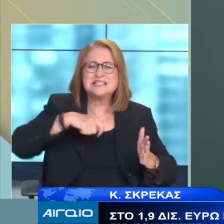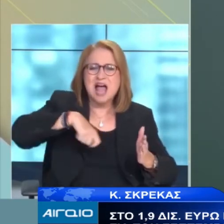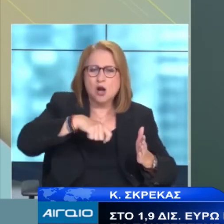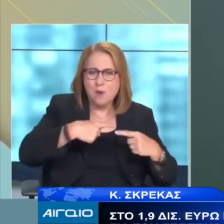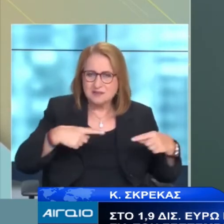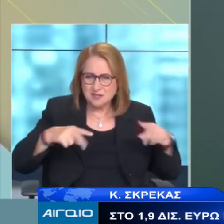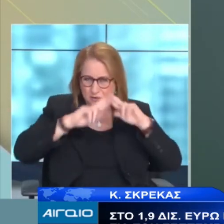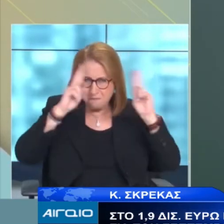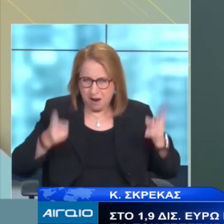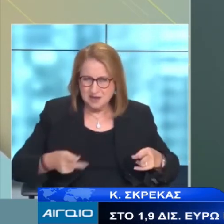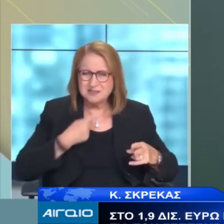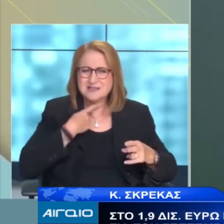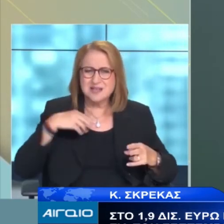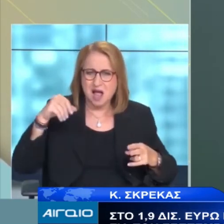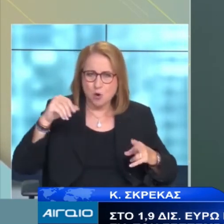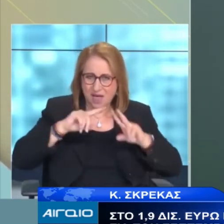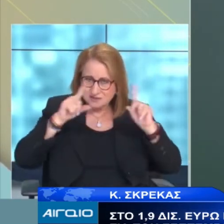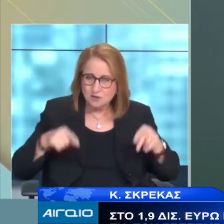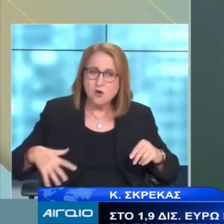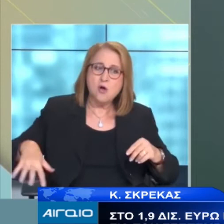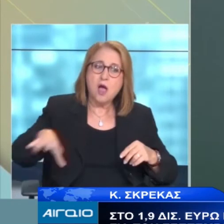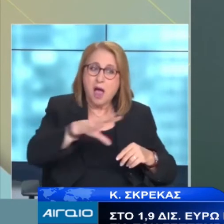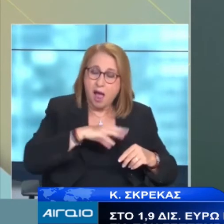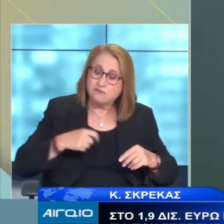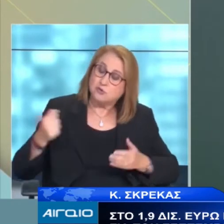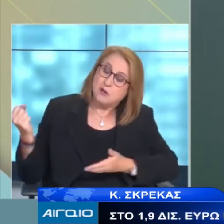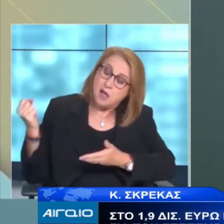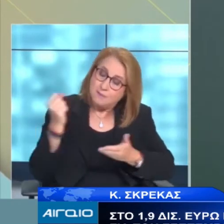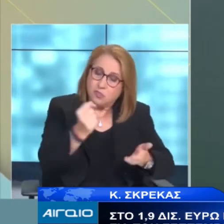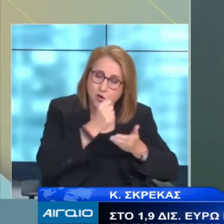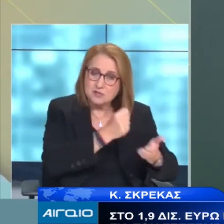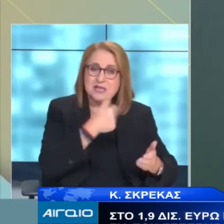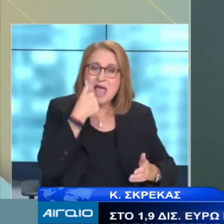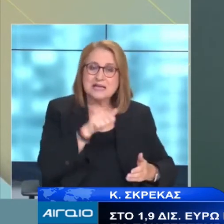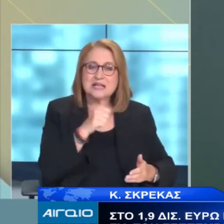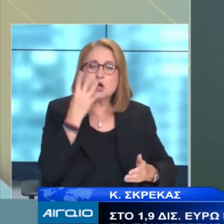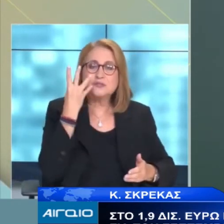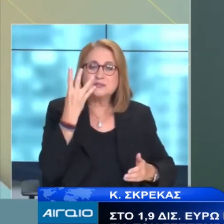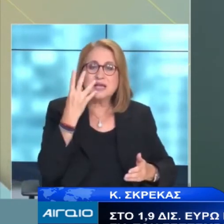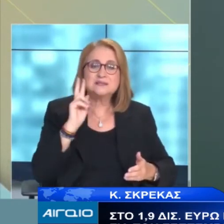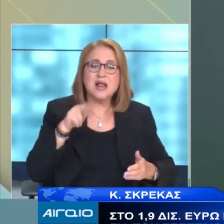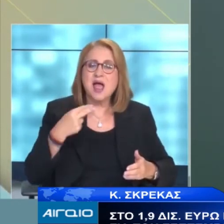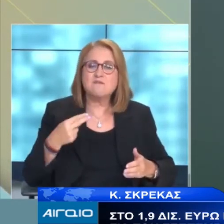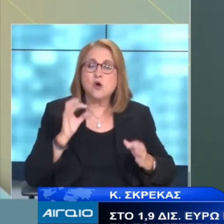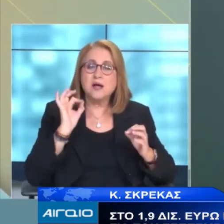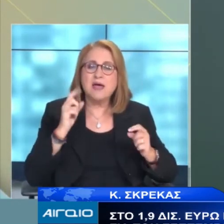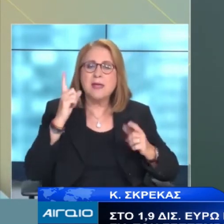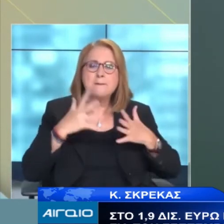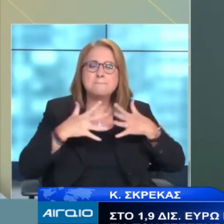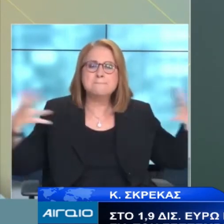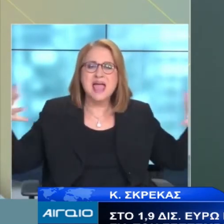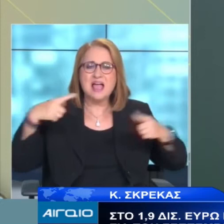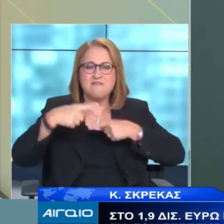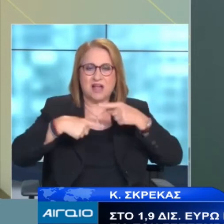το Σεπτέμβριο στα 604 ευρώ ανά μεγαβατόρα, απορροφώντας το 89% της